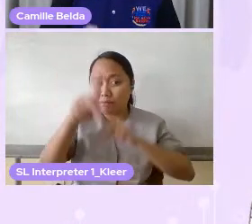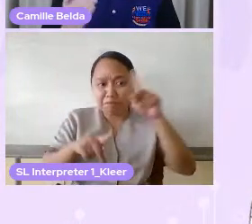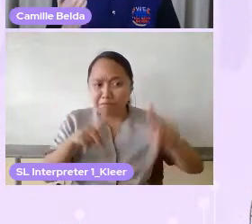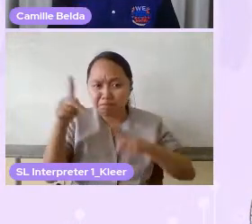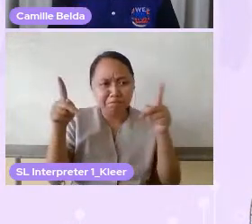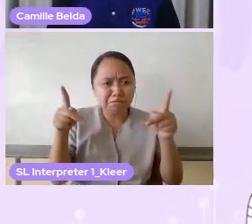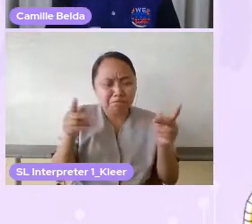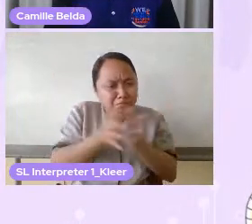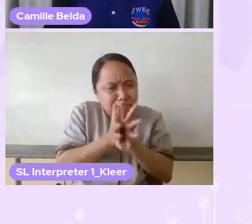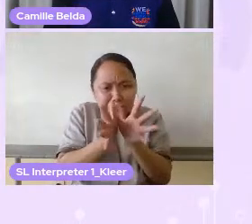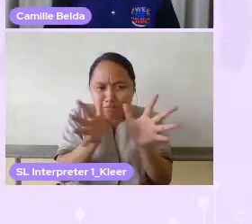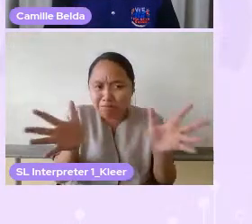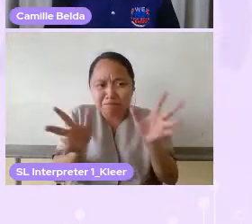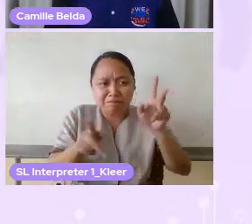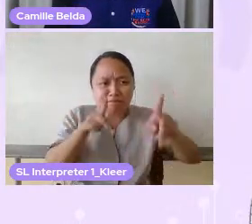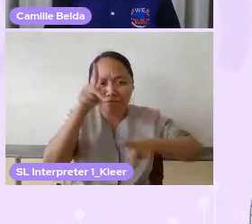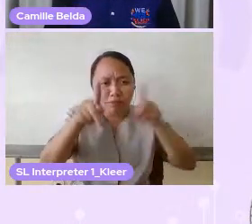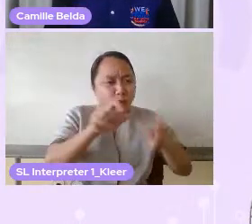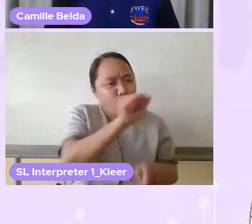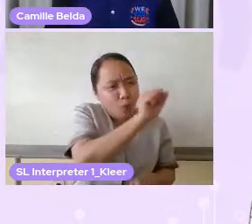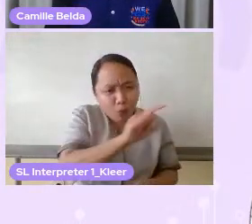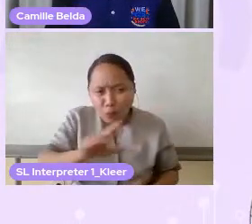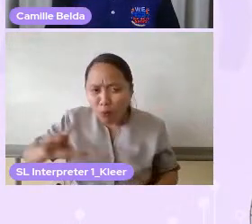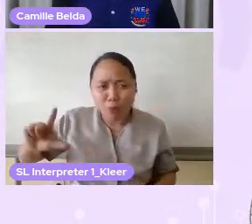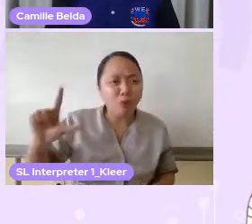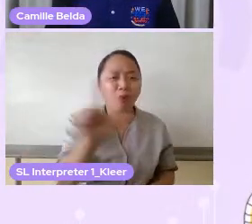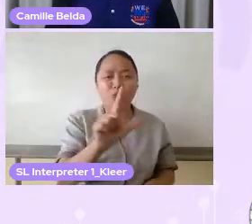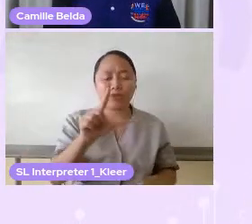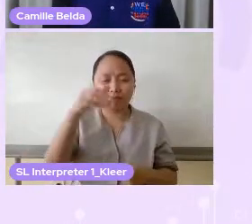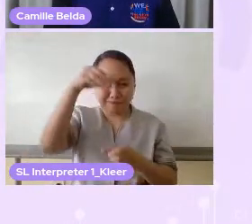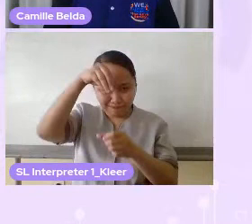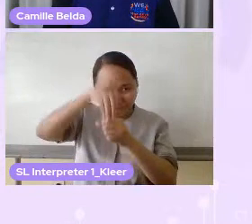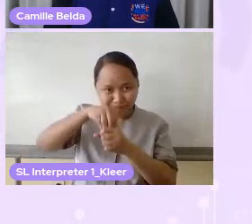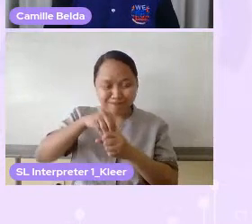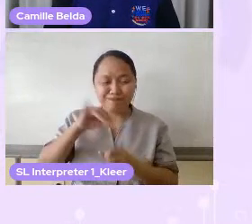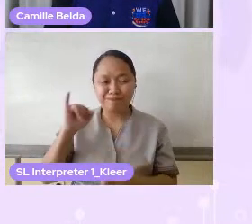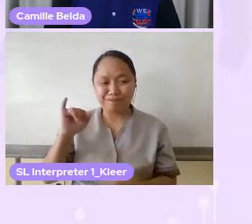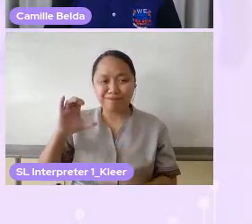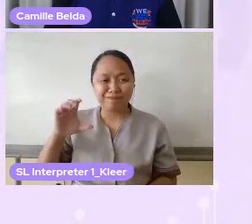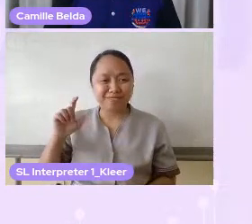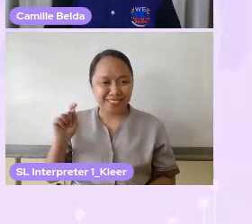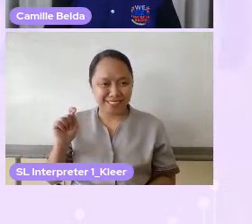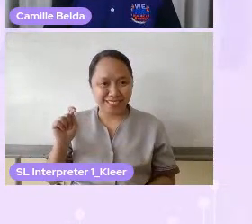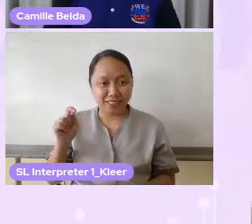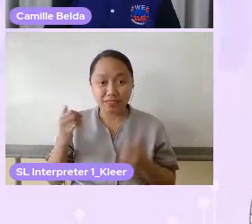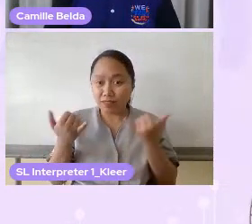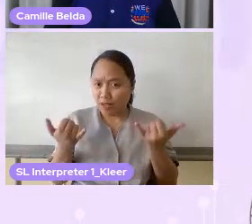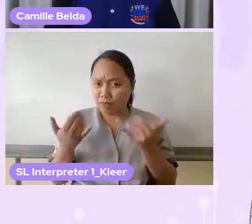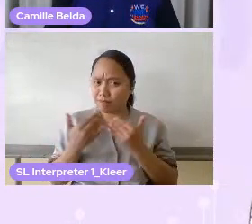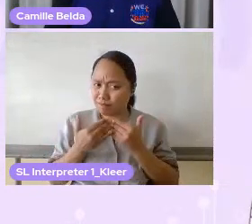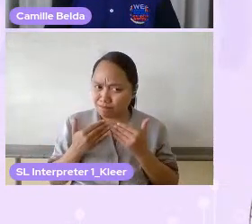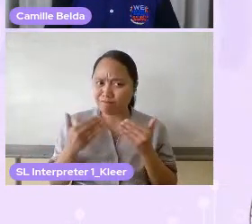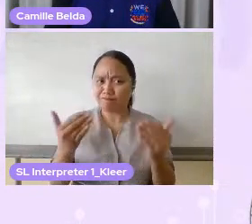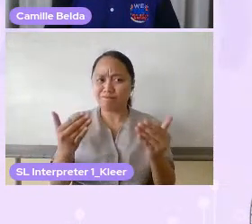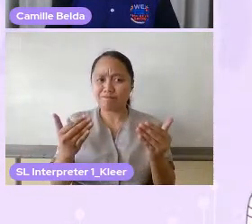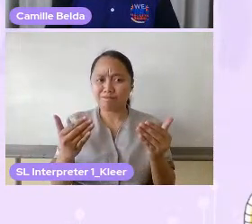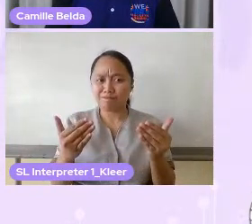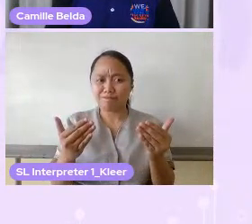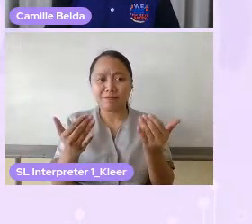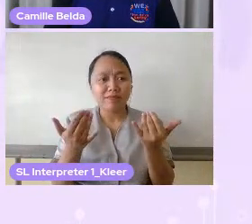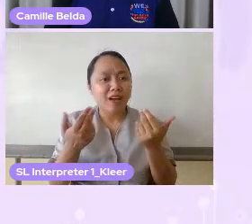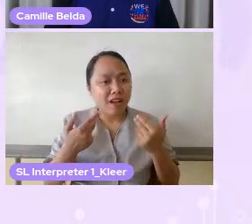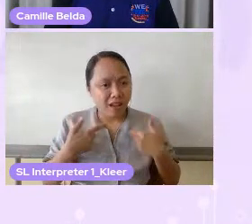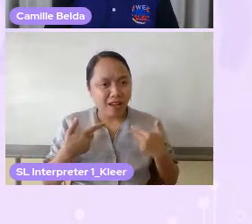SOGI, lahat tayo sa larangan ng ICT. So without further ado, we will now get the ball